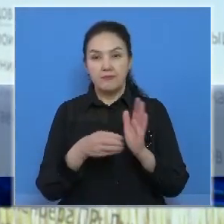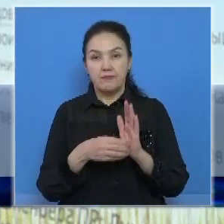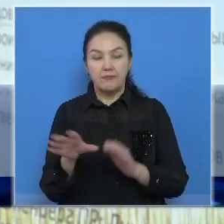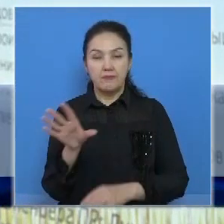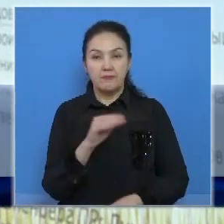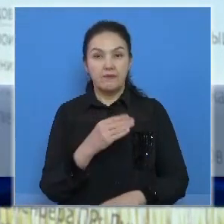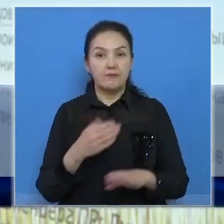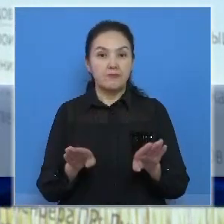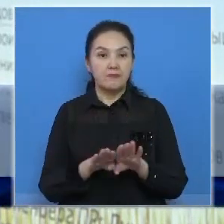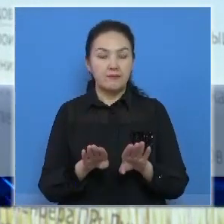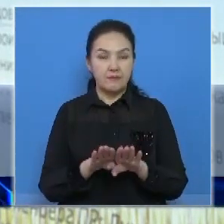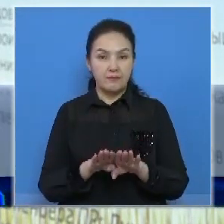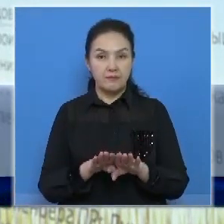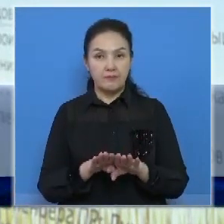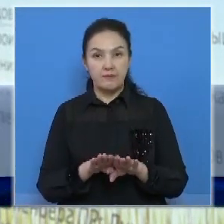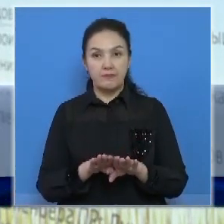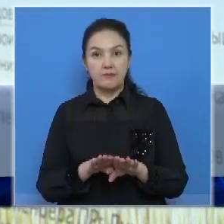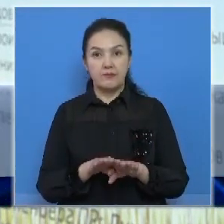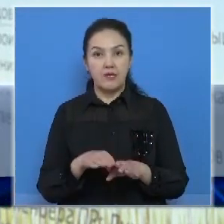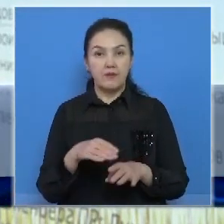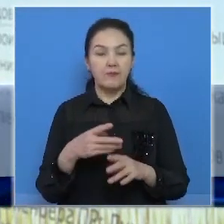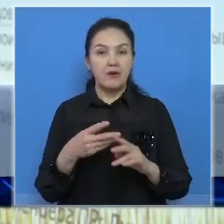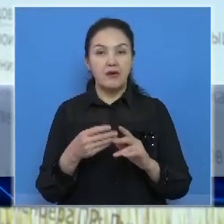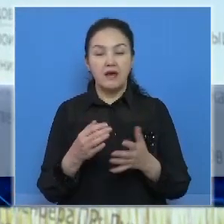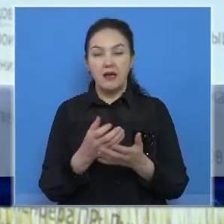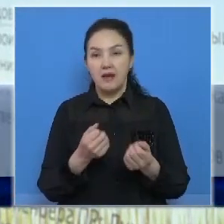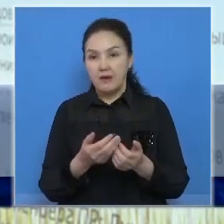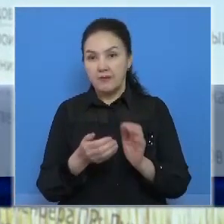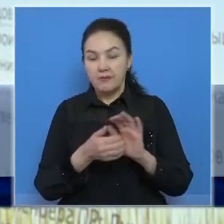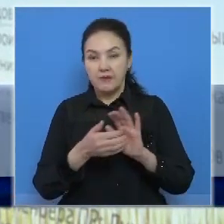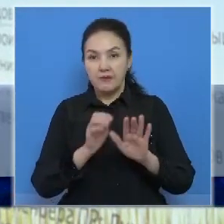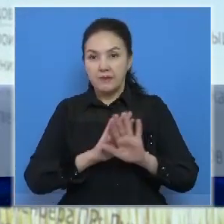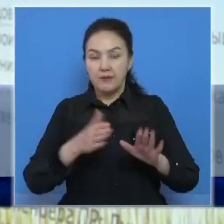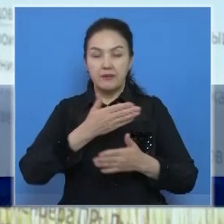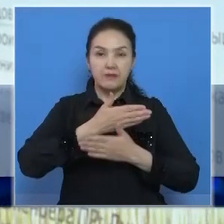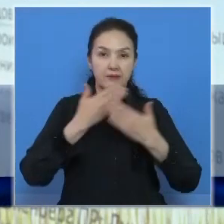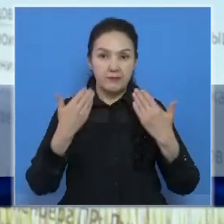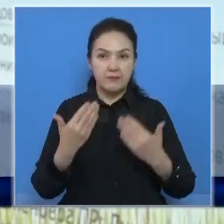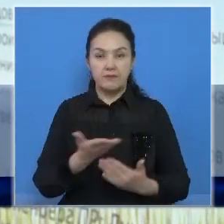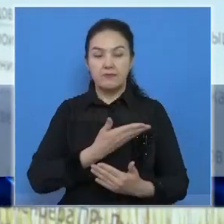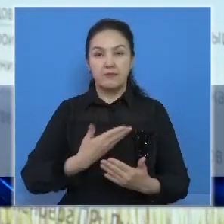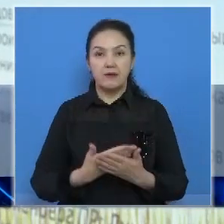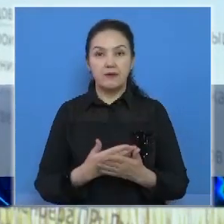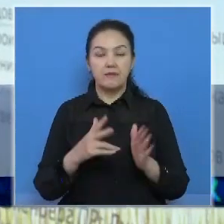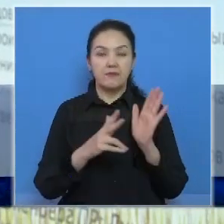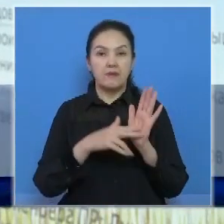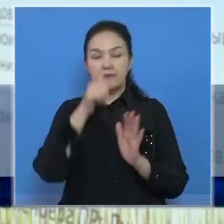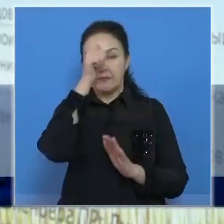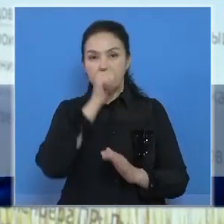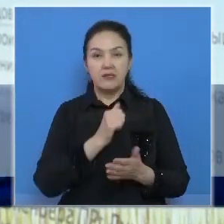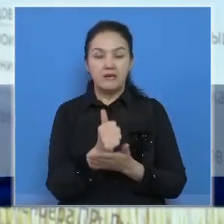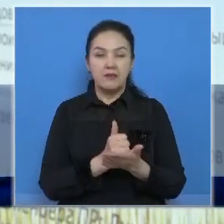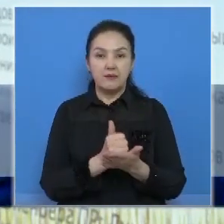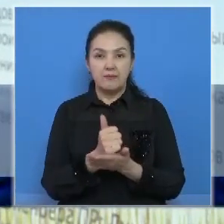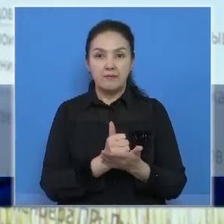всеми. Так, перебоев поставок нет, и мы имеем 8-месячный запас.